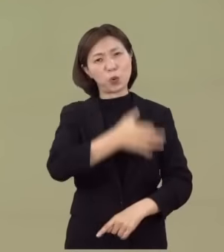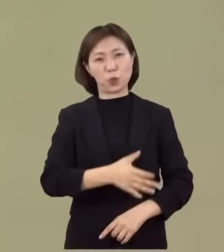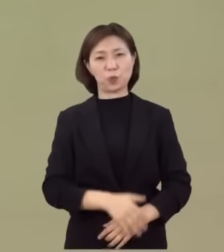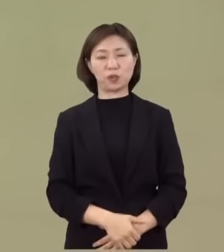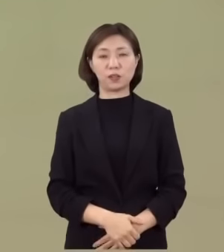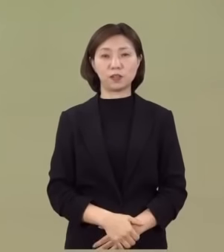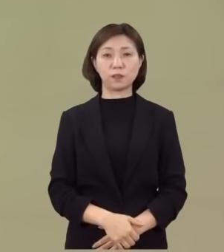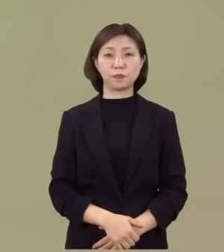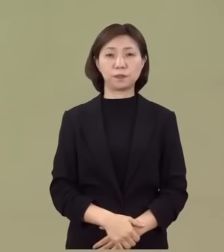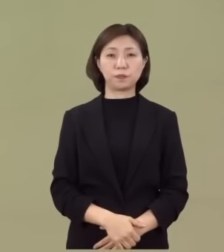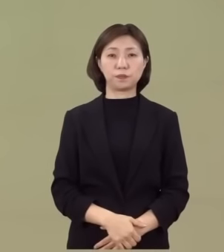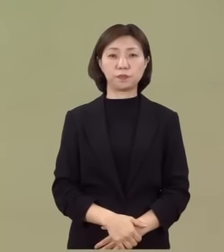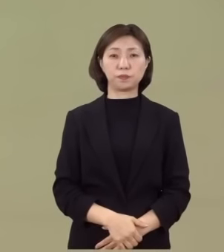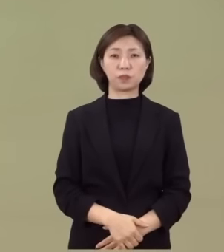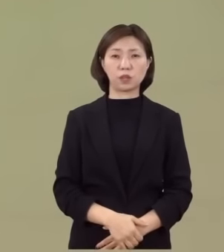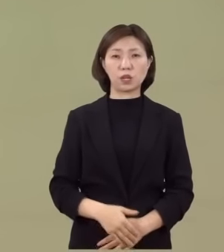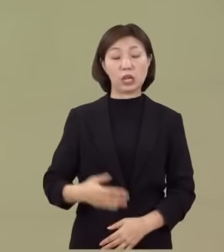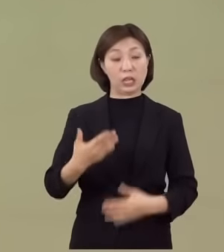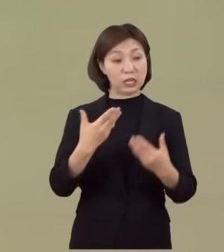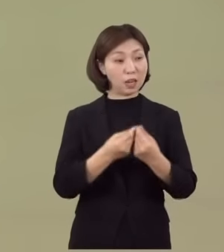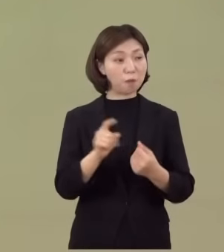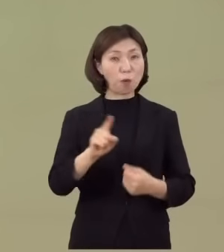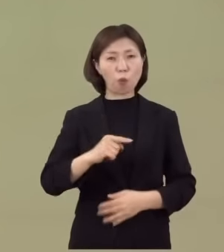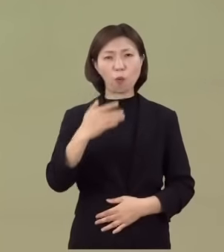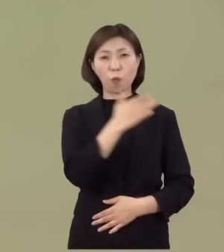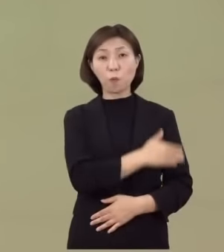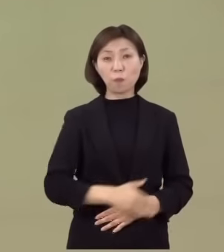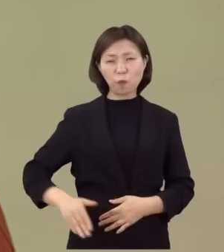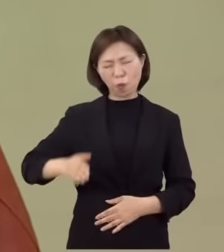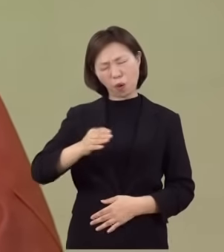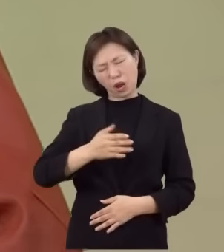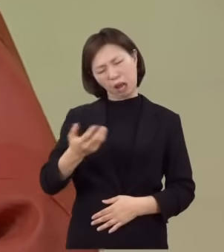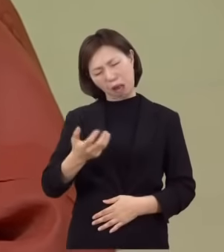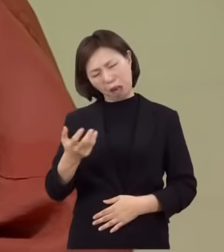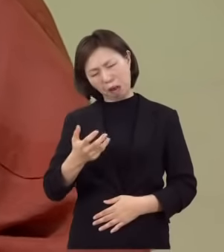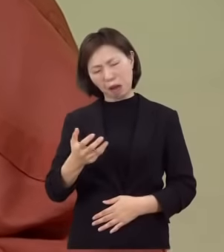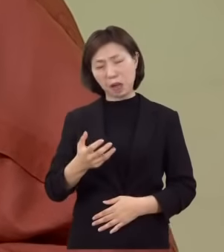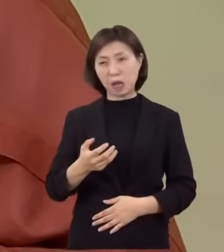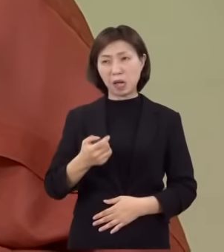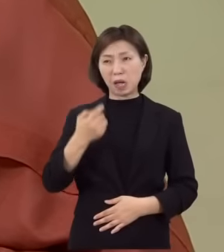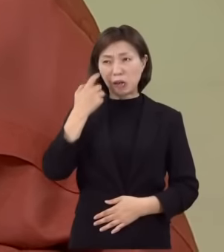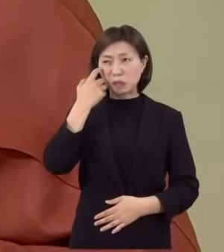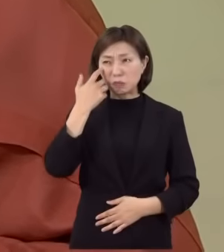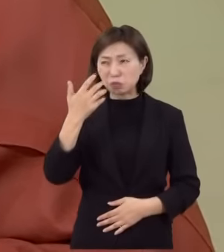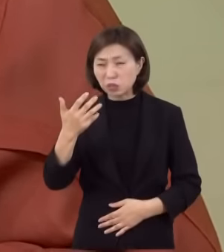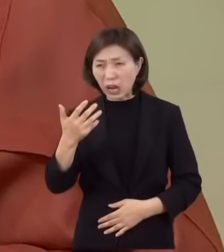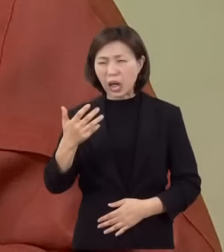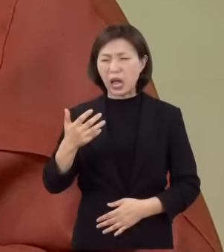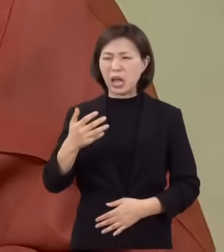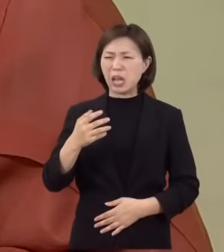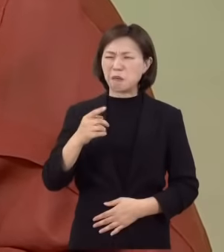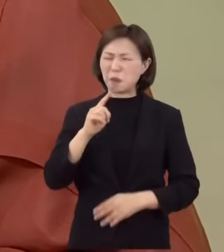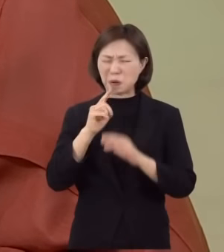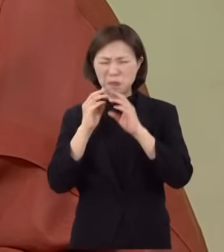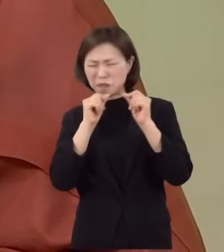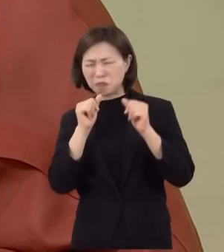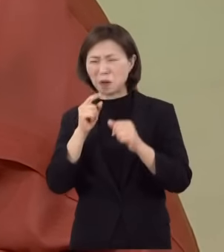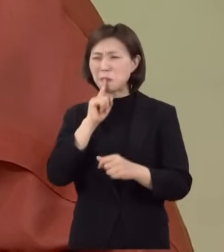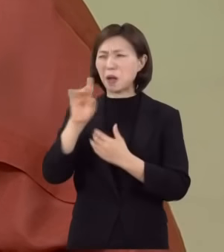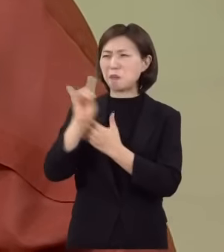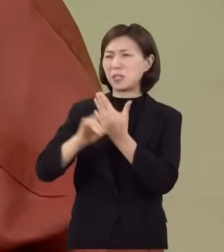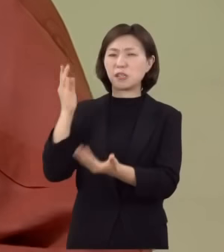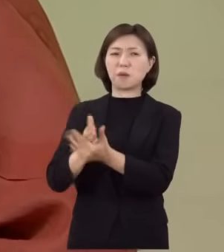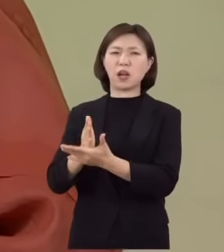어렵습니다 우리가 몸이 아프면 묻지도 말고 따지지도 말고 병원부터 가야 됩니다